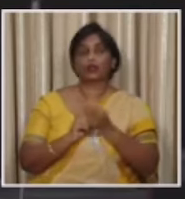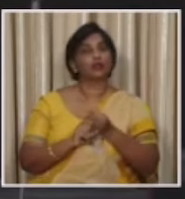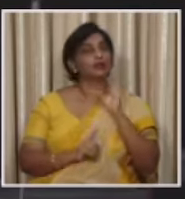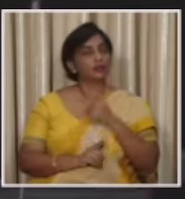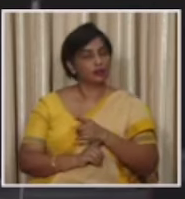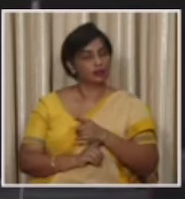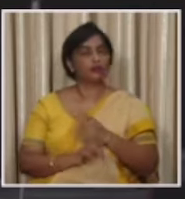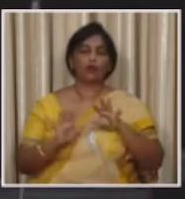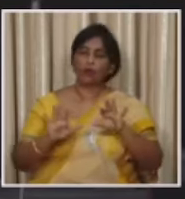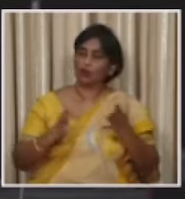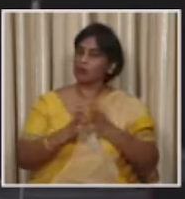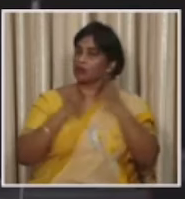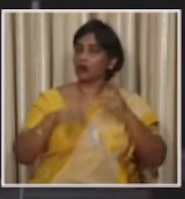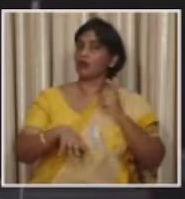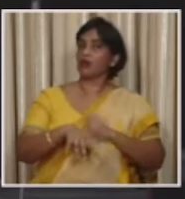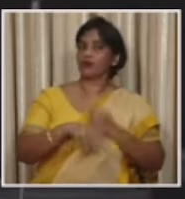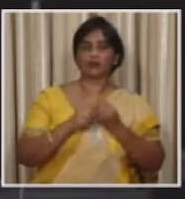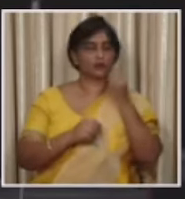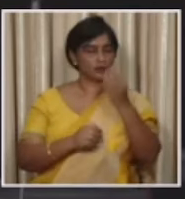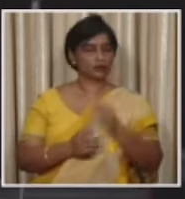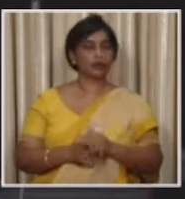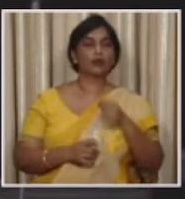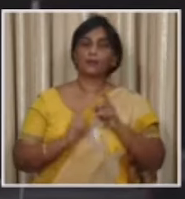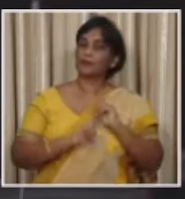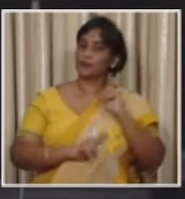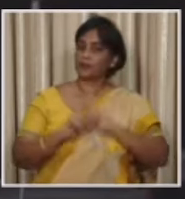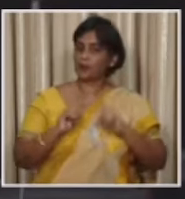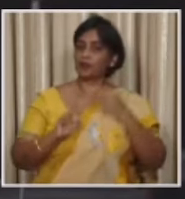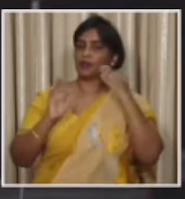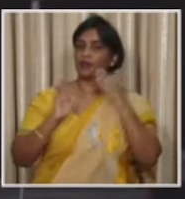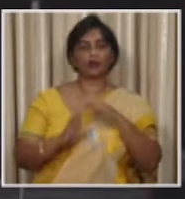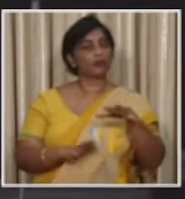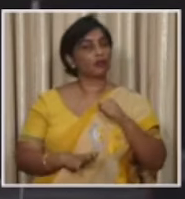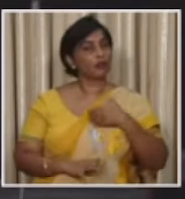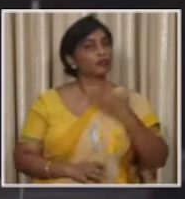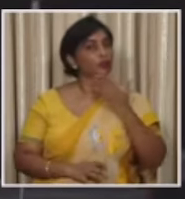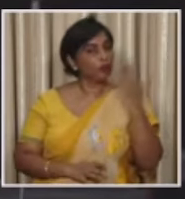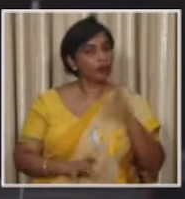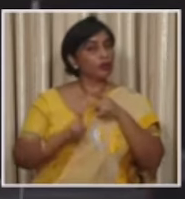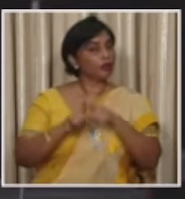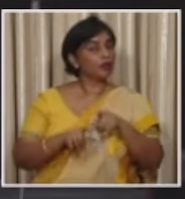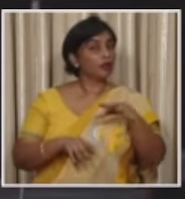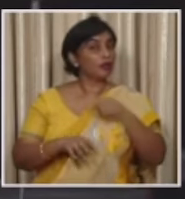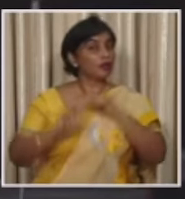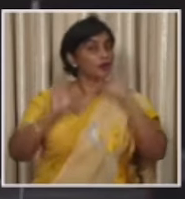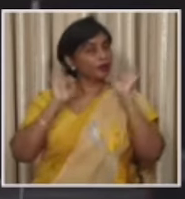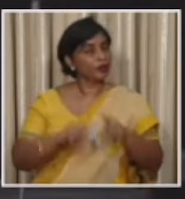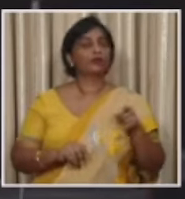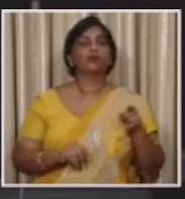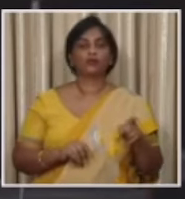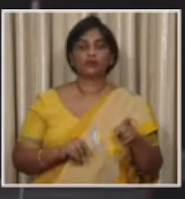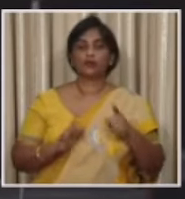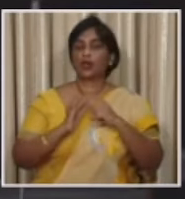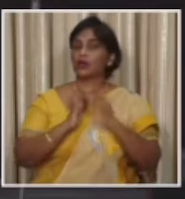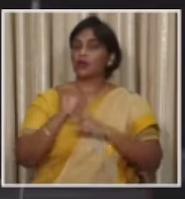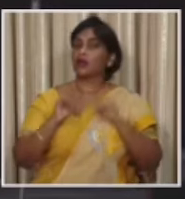ජනාධිපතිතුමා ඕනෑවටත් වඩා අවස්ථාවක් ලබා දුන්නා. මේ පාර්ලිමේන්තුව ඒ සඳහා පාවිච්චි කරන්න හැකියාව තිබ්බා. ඒක පාවිච්චි නොකරපු හින්දා